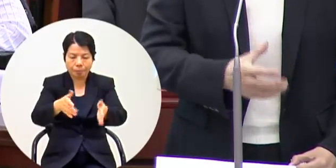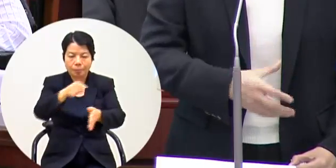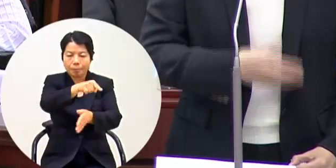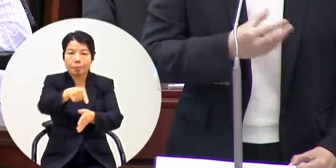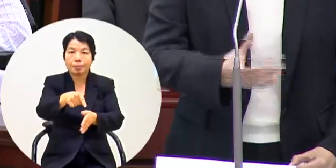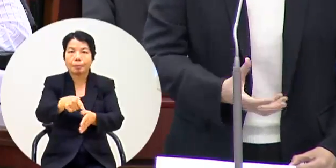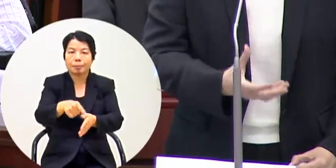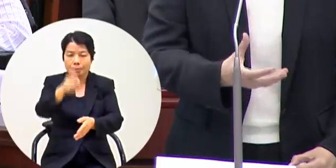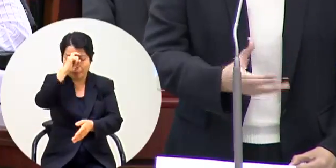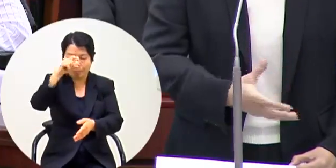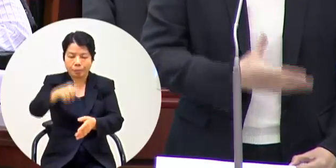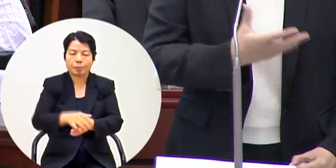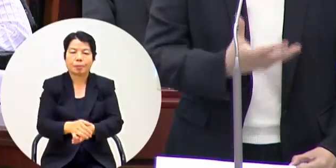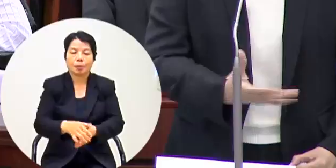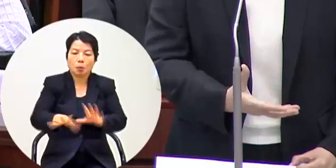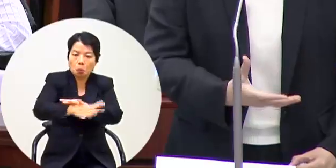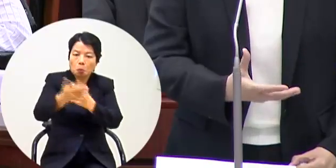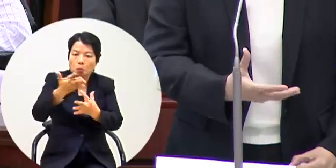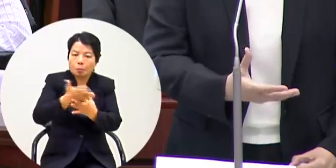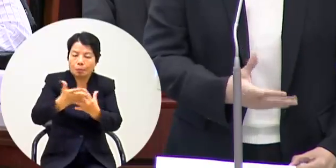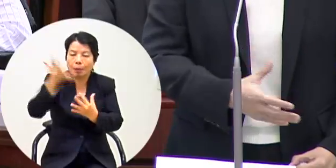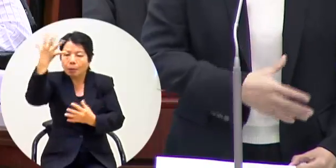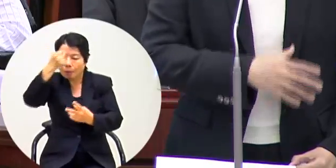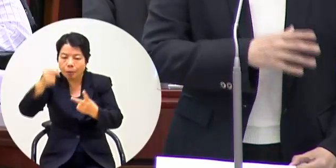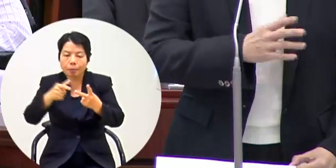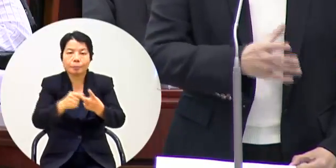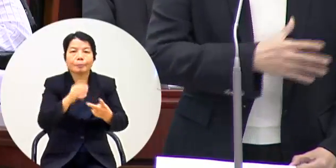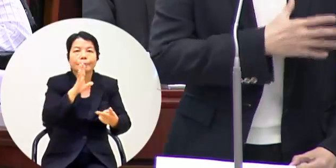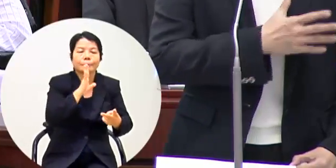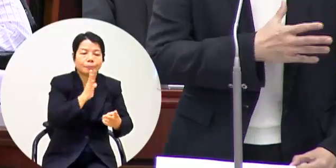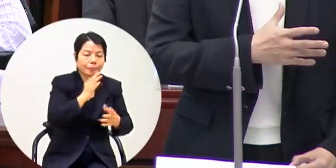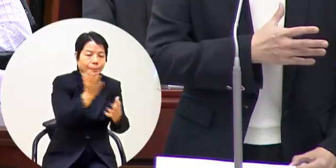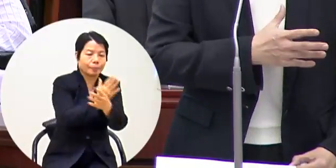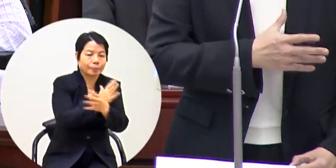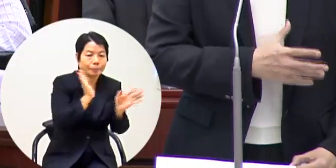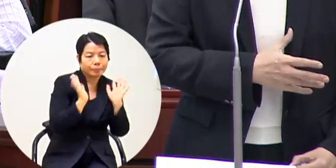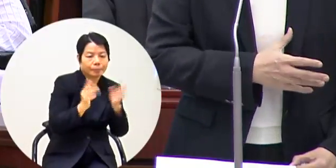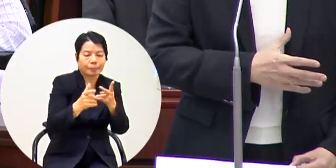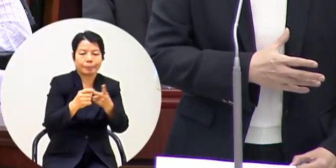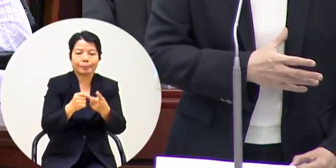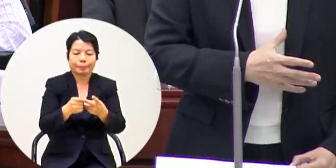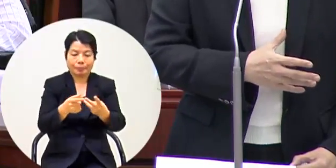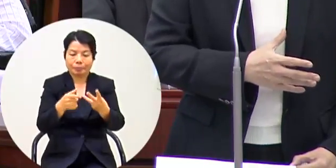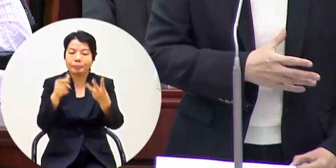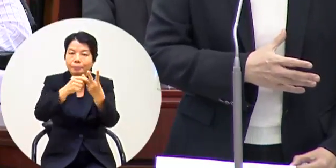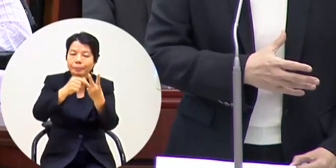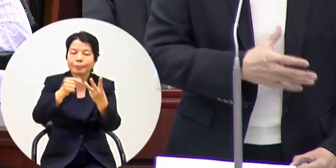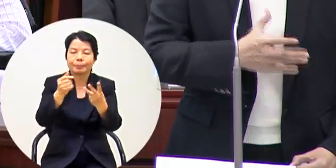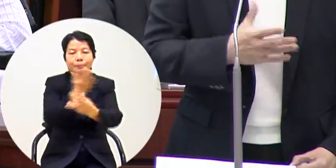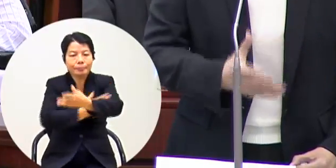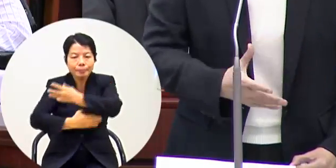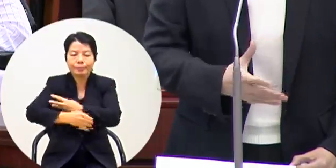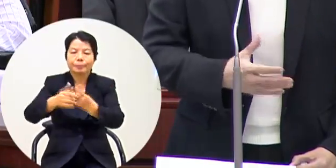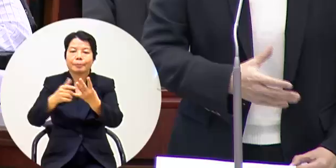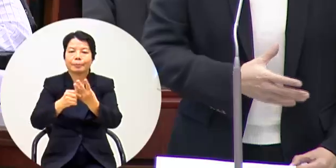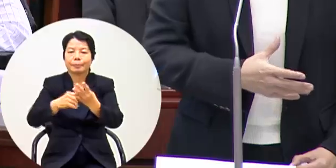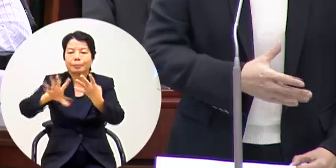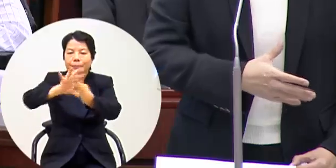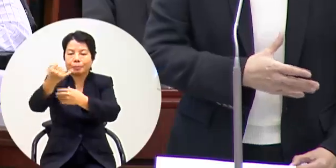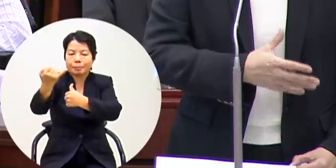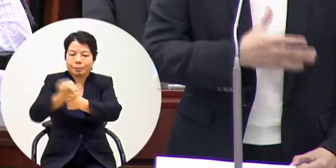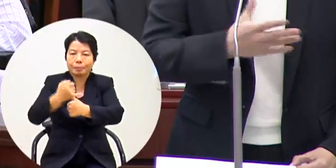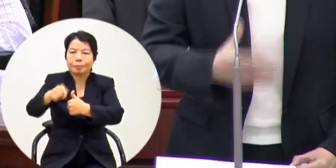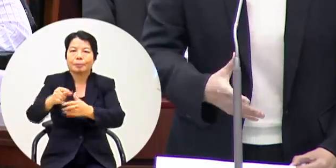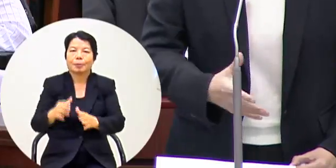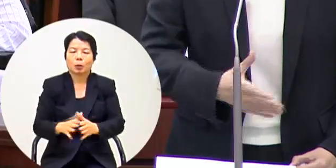至包括新住民，甚至包括身心障碍者。那我们现在在推我们的社区照顾关怀据点，所